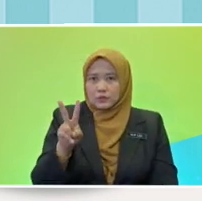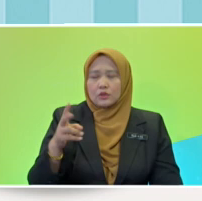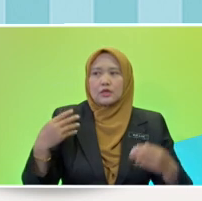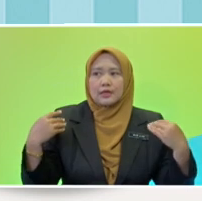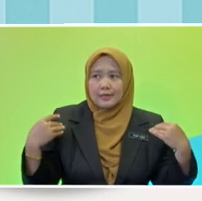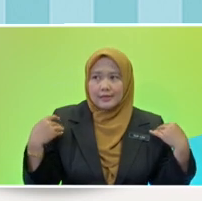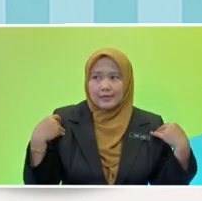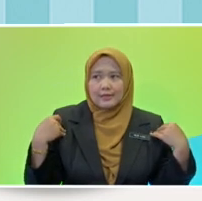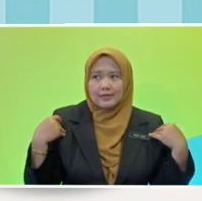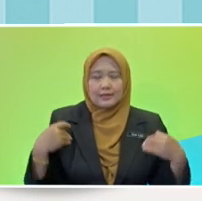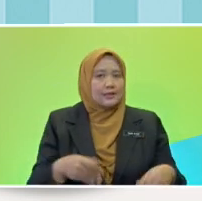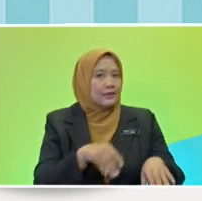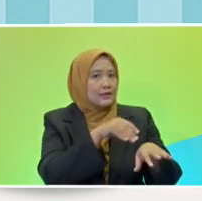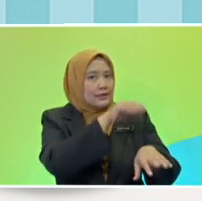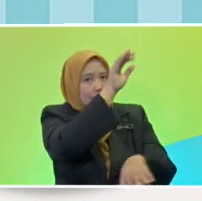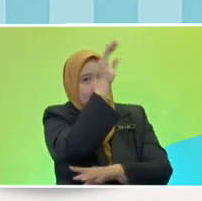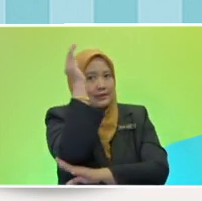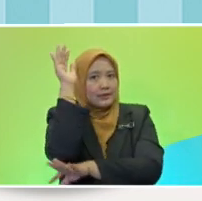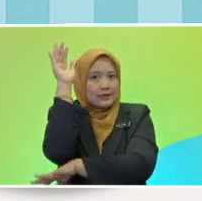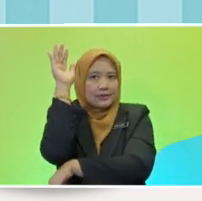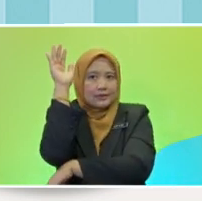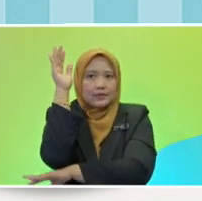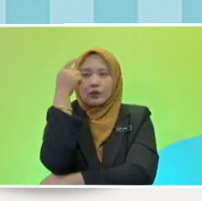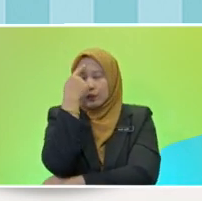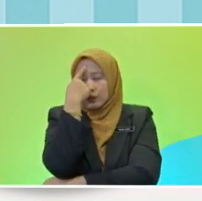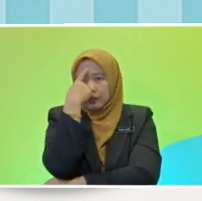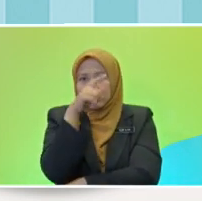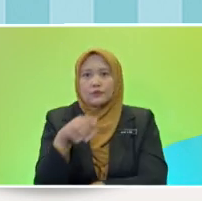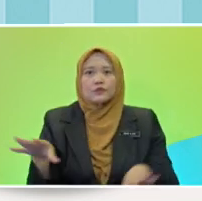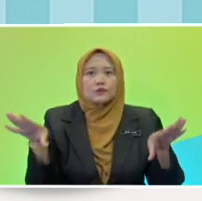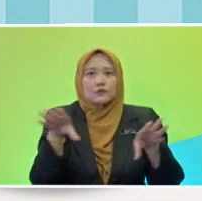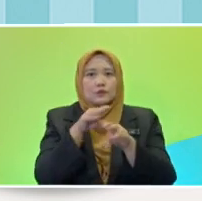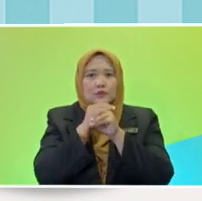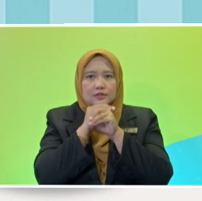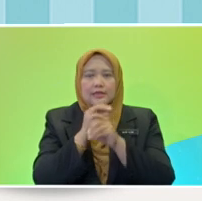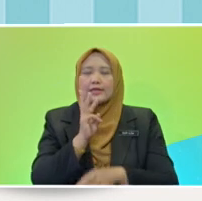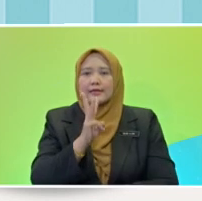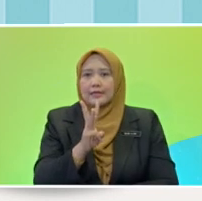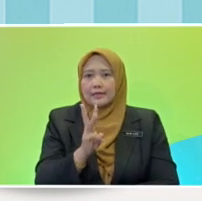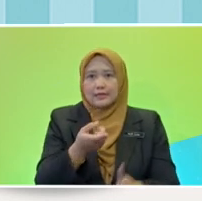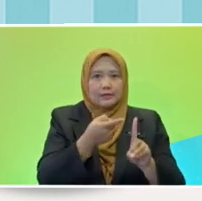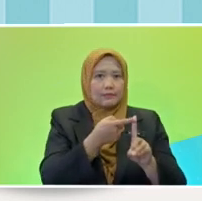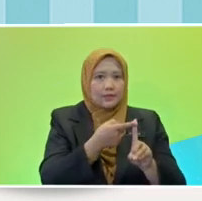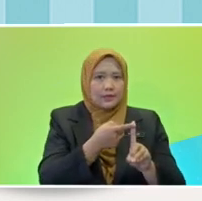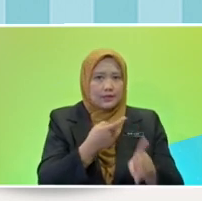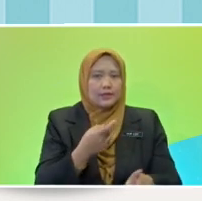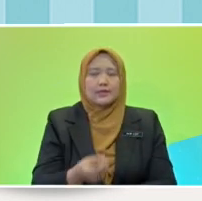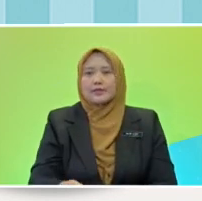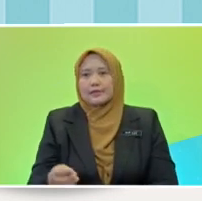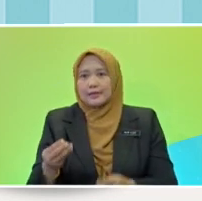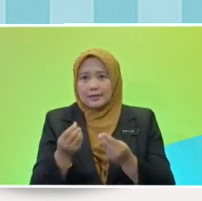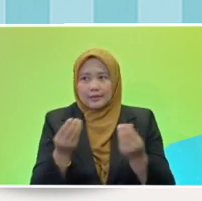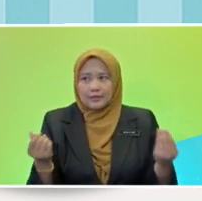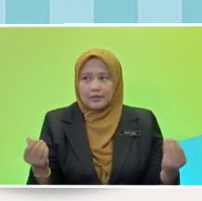sudah pasti mempunyai akar untuk menyerap air dan nutren daripada tanah jadi kedua-dua akar pupuk bunga